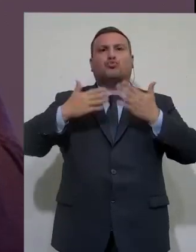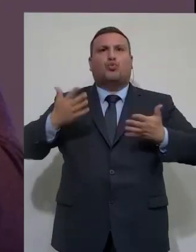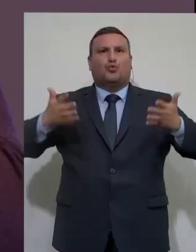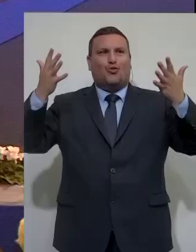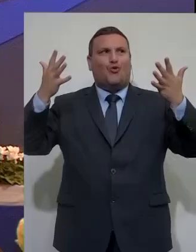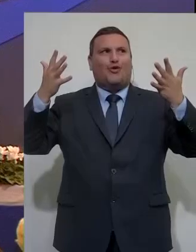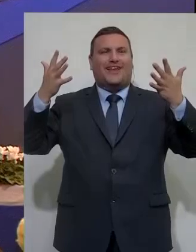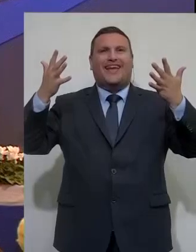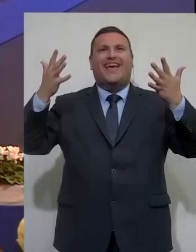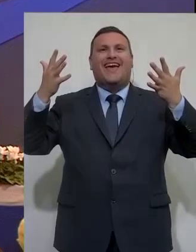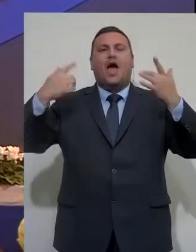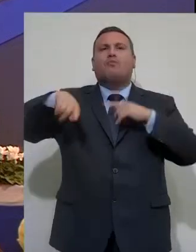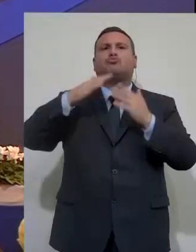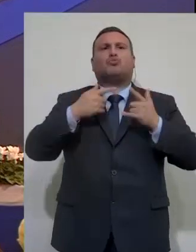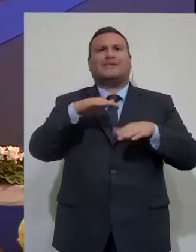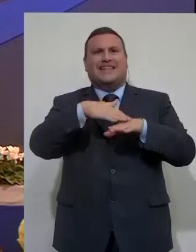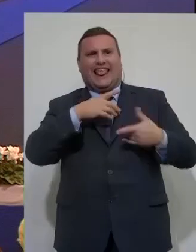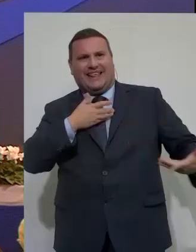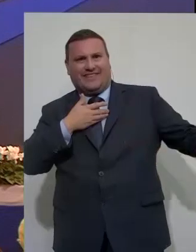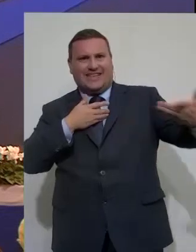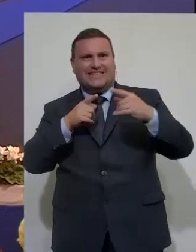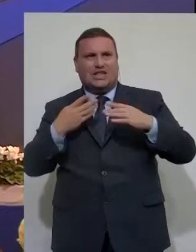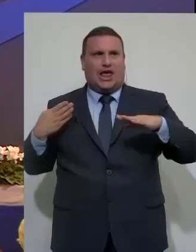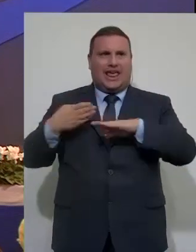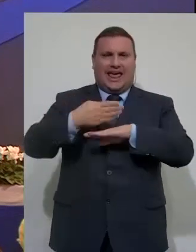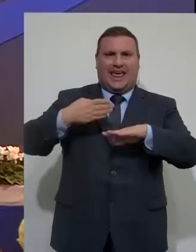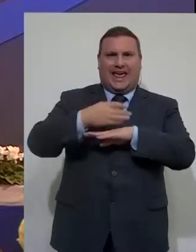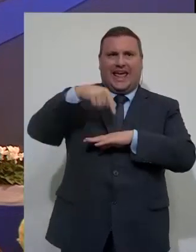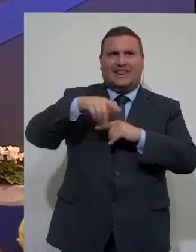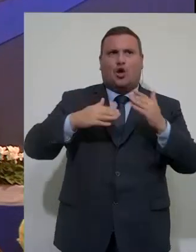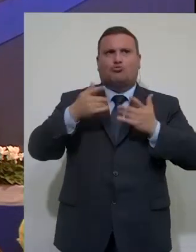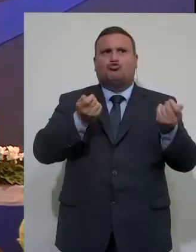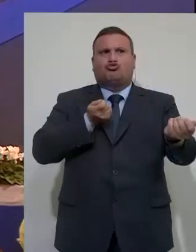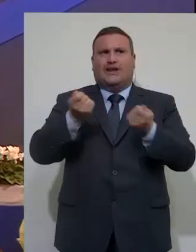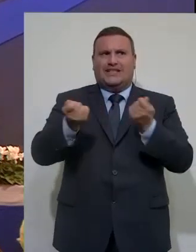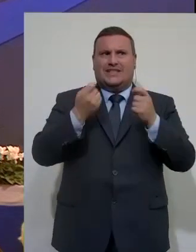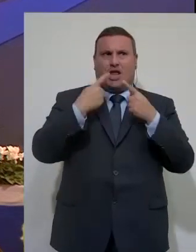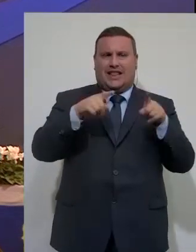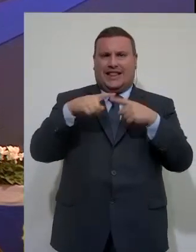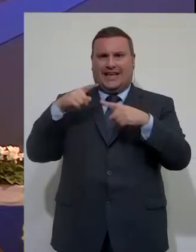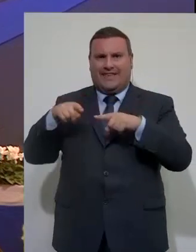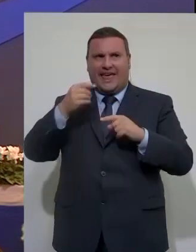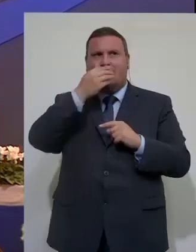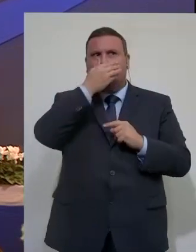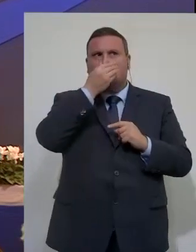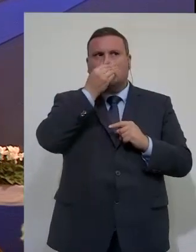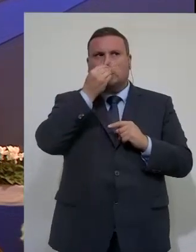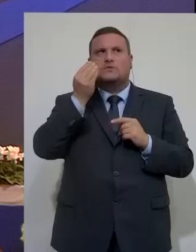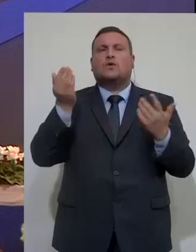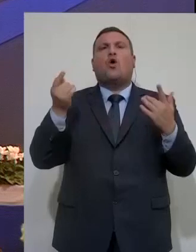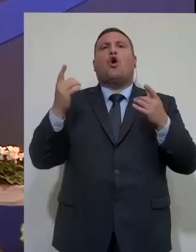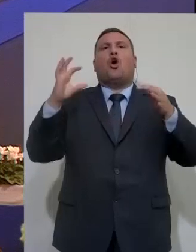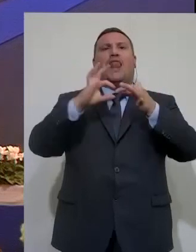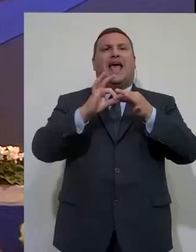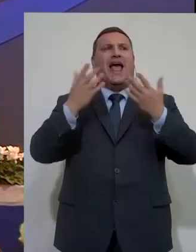e dei servizi, dell'indotto che vengono a creare all'interno delle strutture, che spesso sono gestioni collegate con le strutture principali,